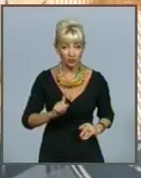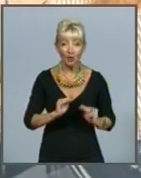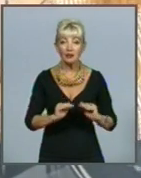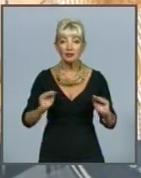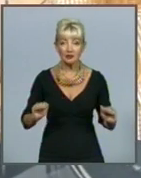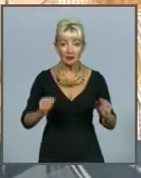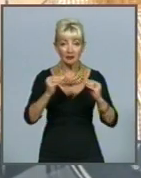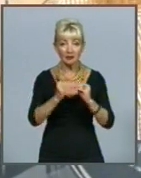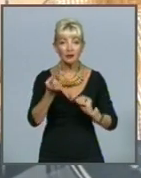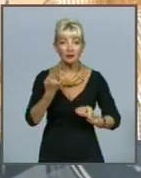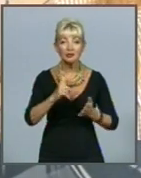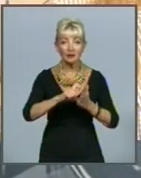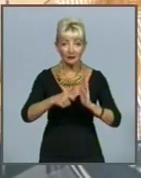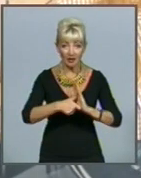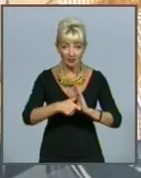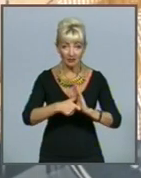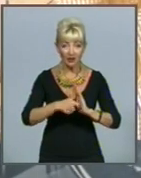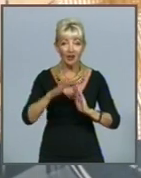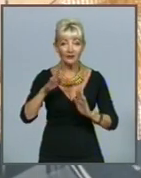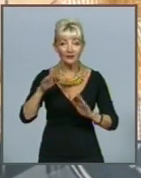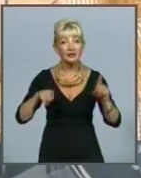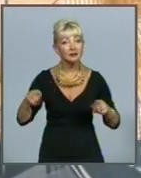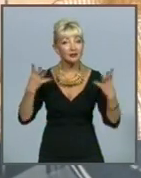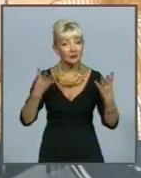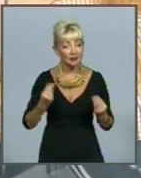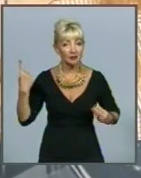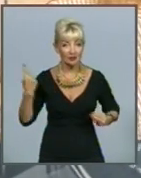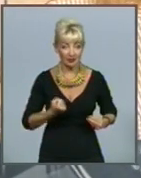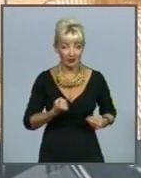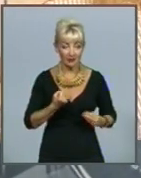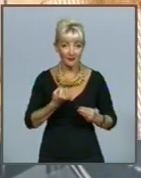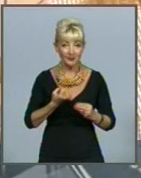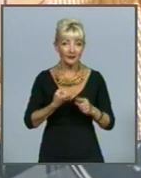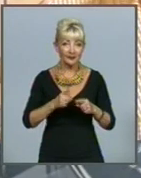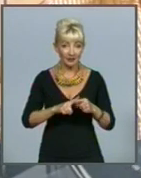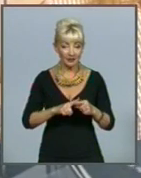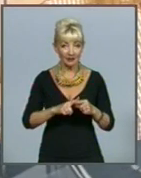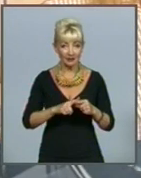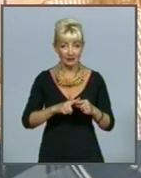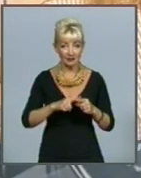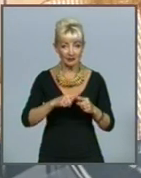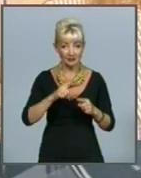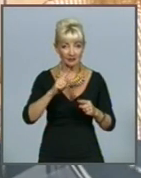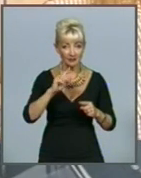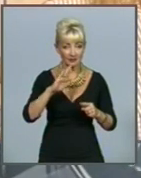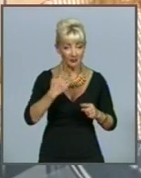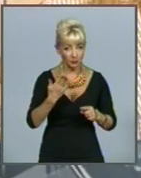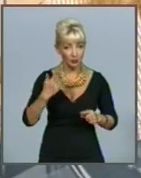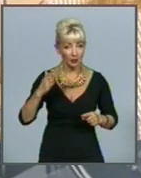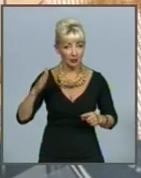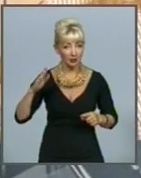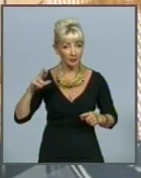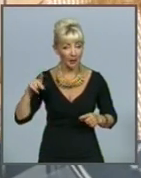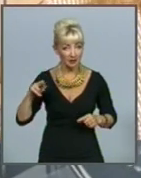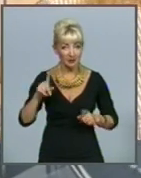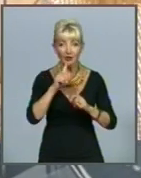10-11 класів у деякі дні тижня, це у нас це вівторок і п'ятниця, вони не будуть відвідувати заклад